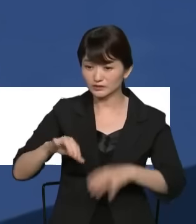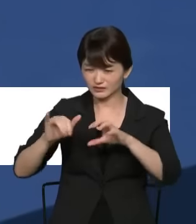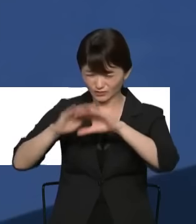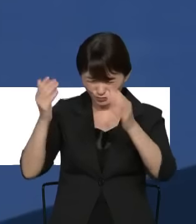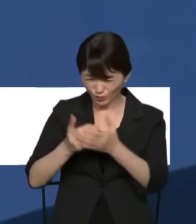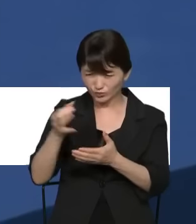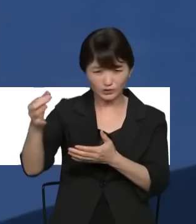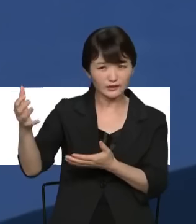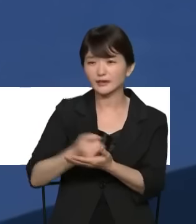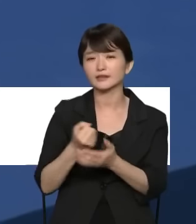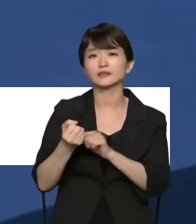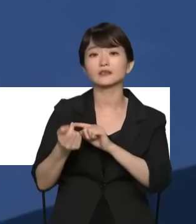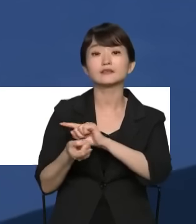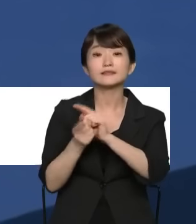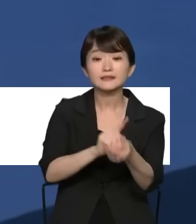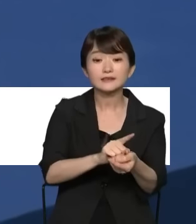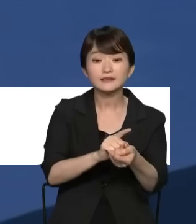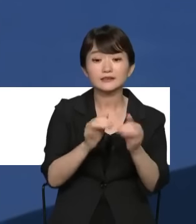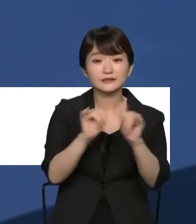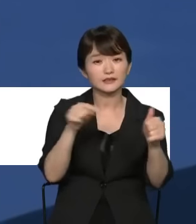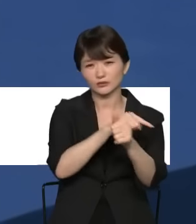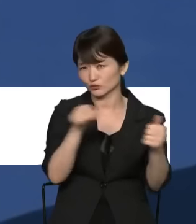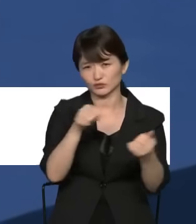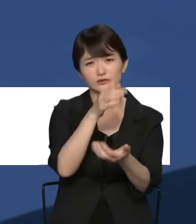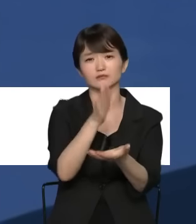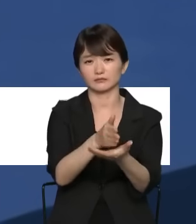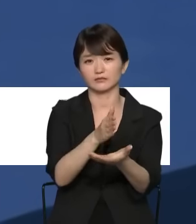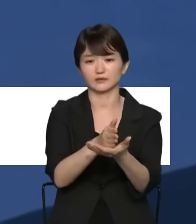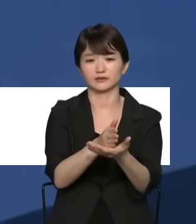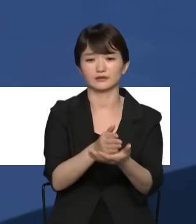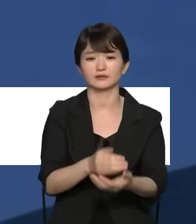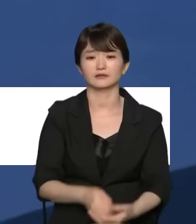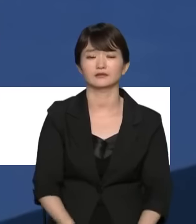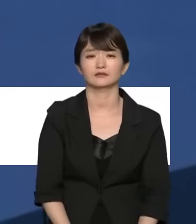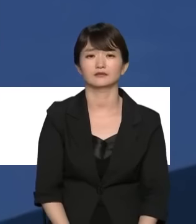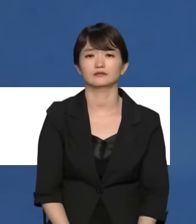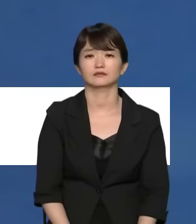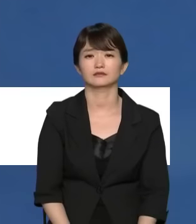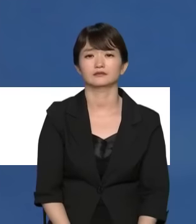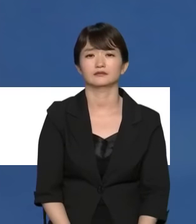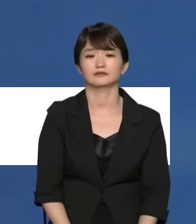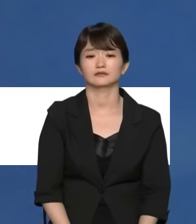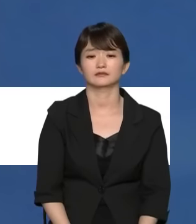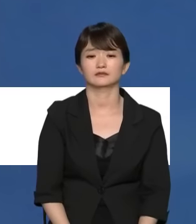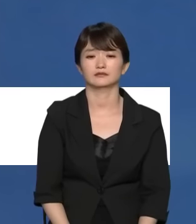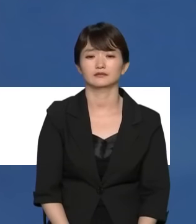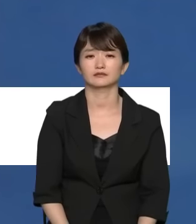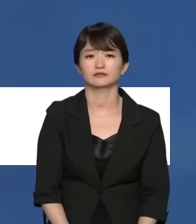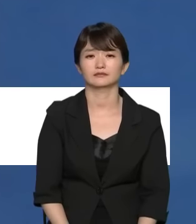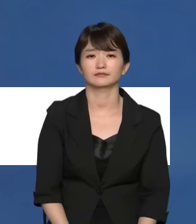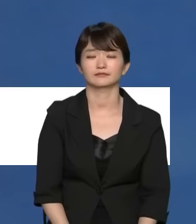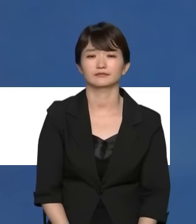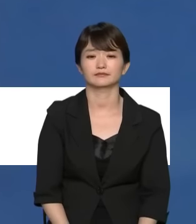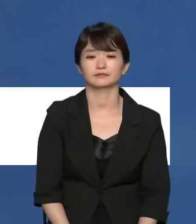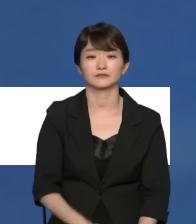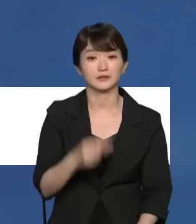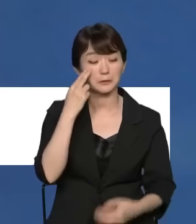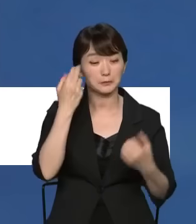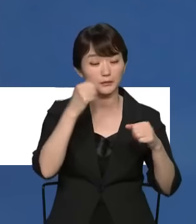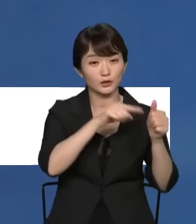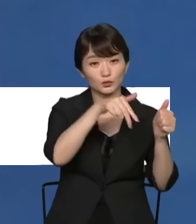다 가져. 대신에 사람은 죽이지 마라는 대사가 있죠. 그러니까 배우